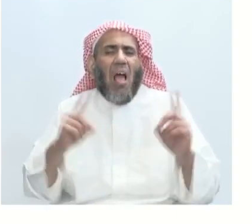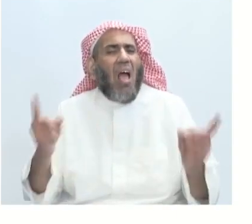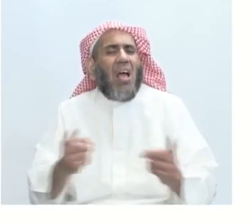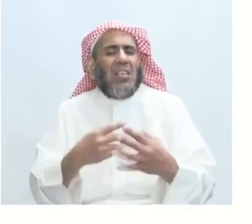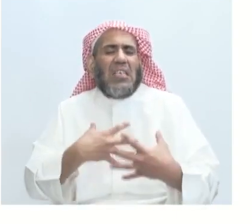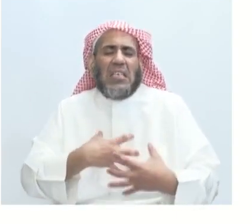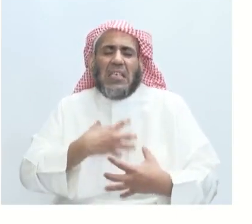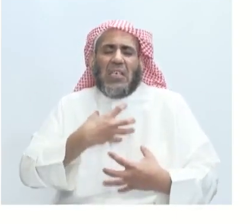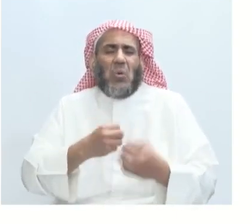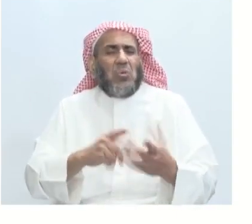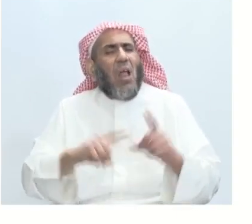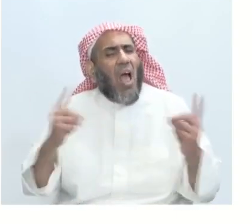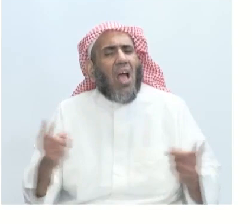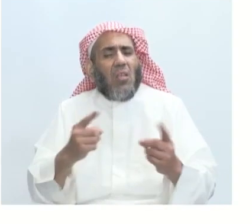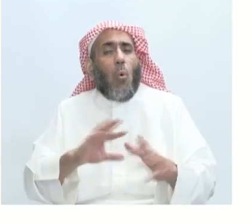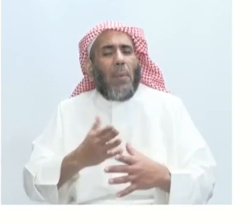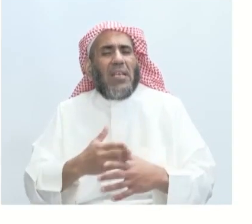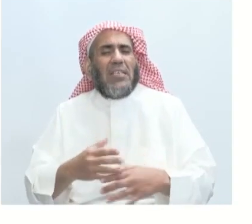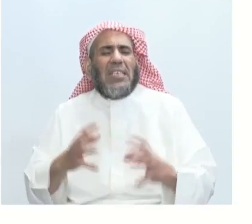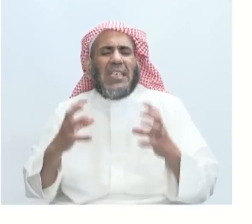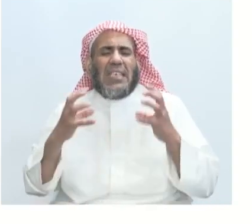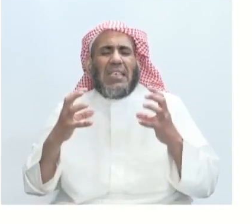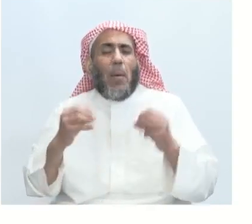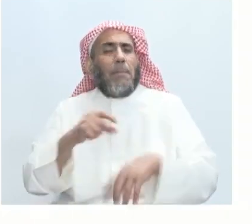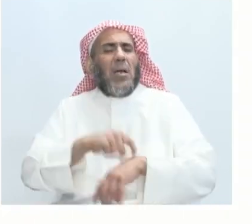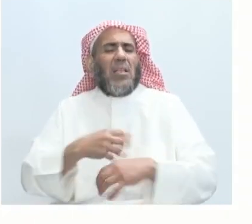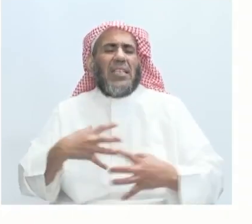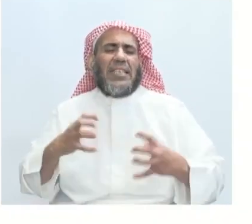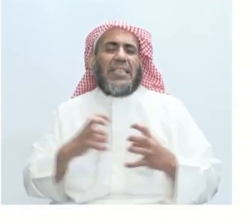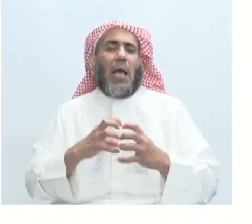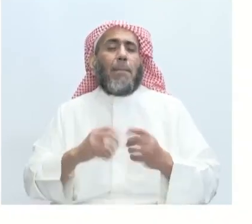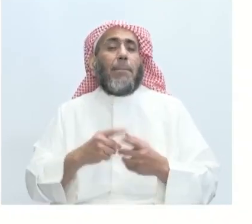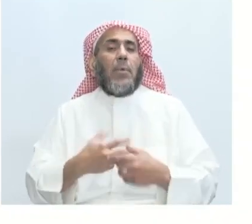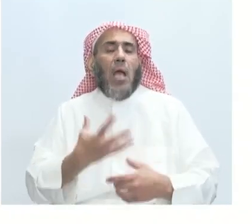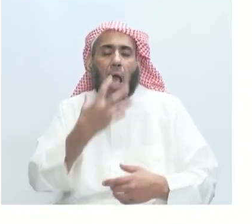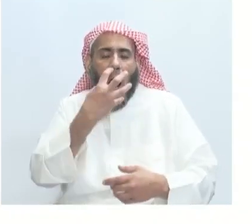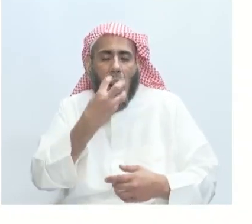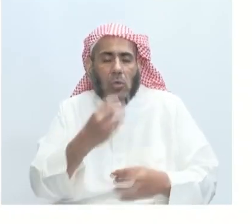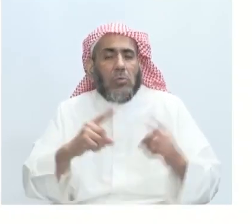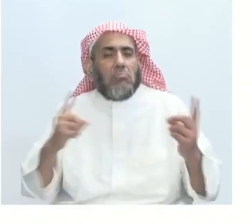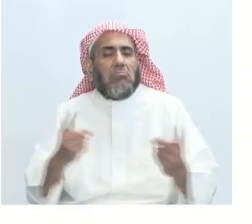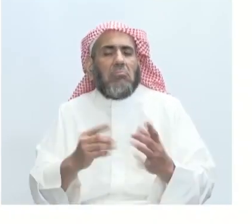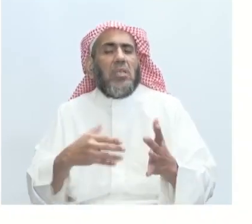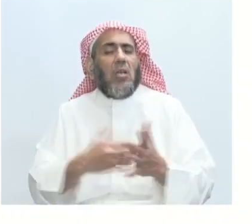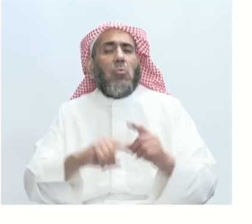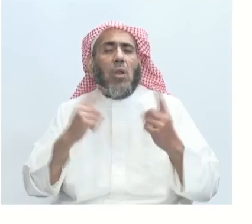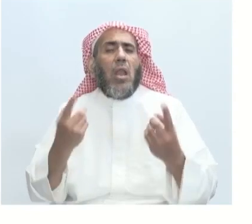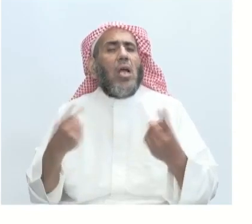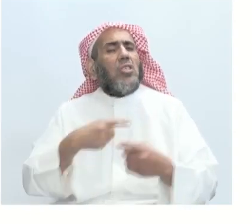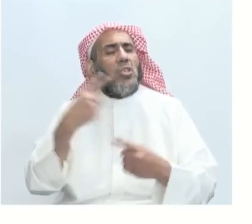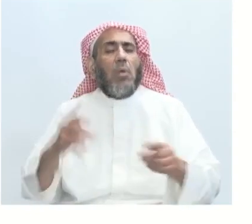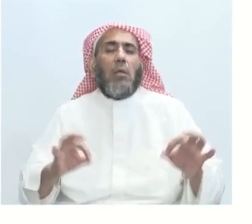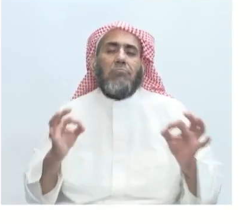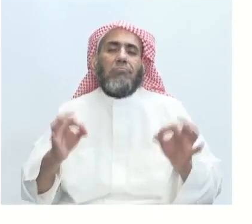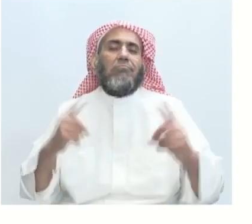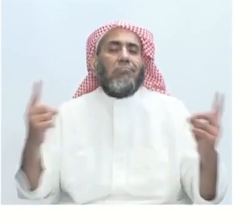احيانا ابناء وبنات الطلاب وبين مرض الاكتئاب الحزن العادي يحدث لنا جميعا ابنائي